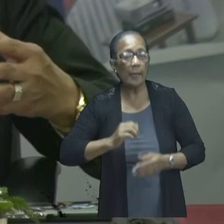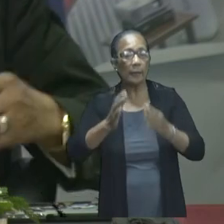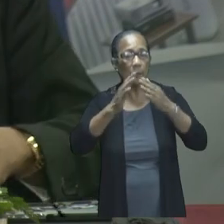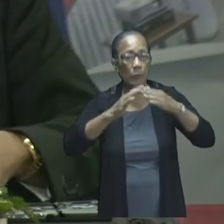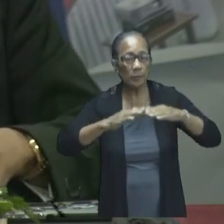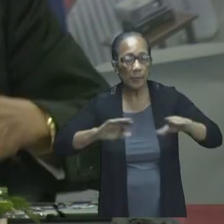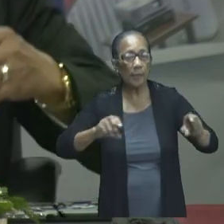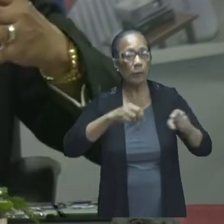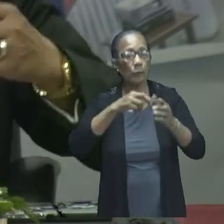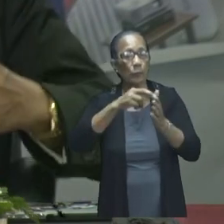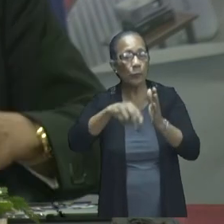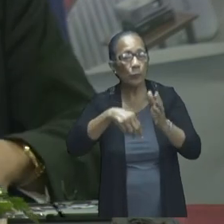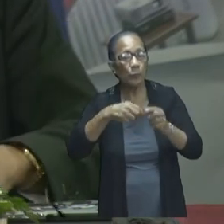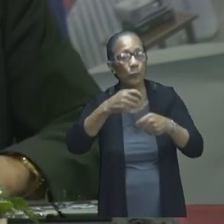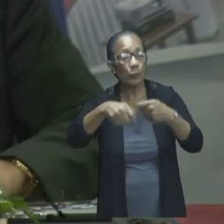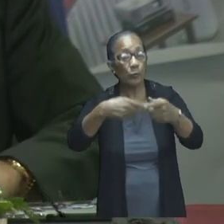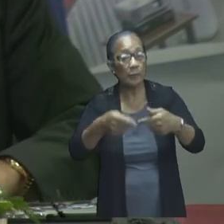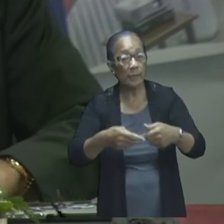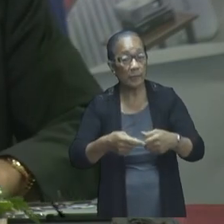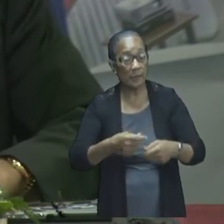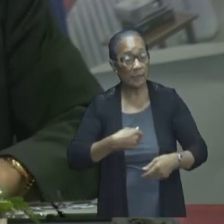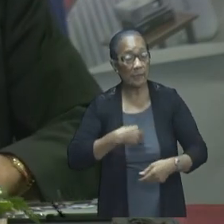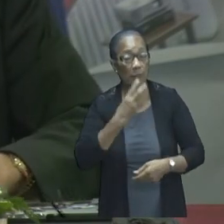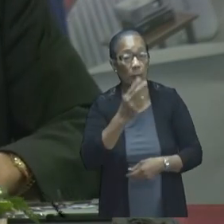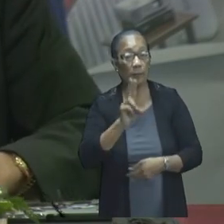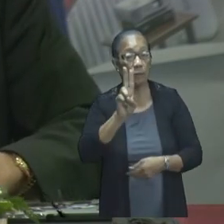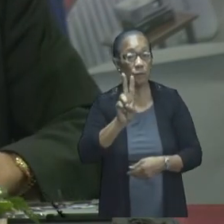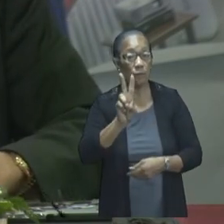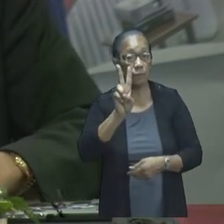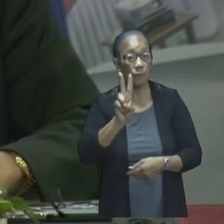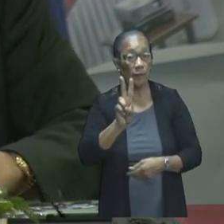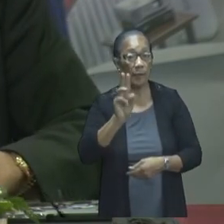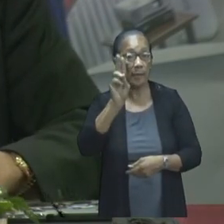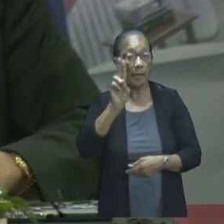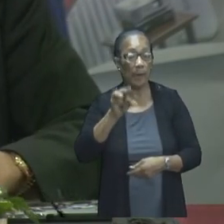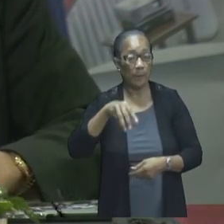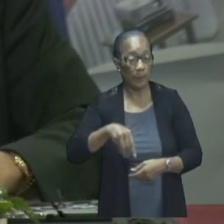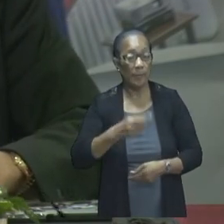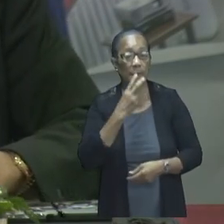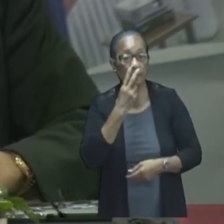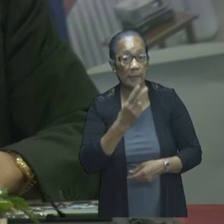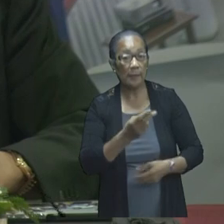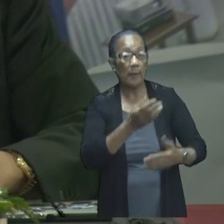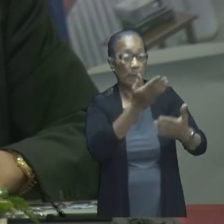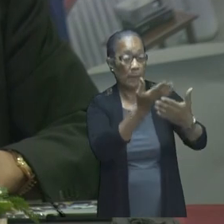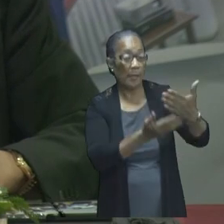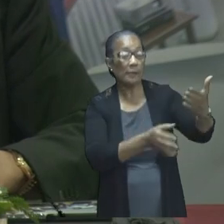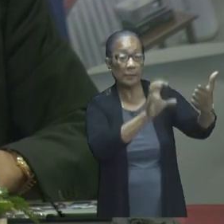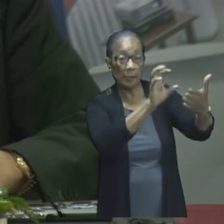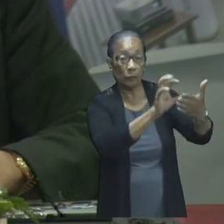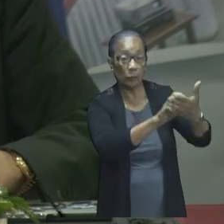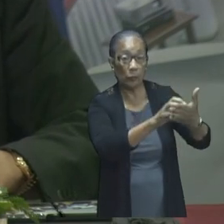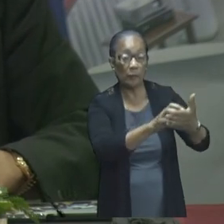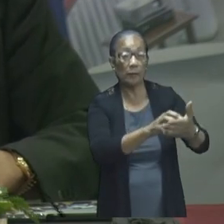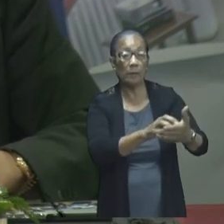een interne je ziet waar de vhp doet waarbij enorm stad waar we statuten daar zo'n met verregaande democratie